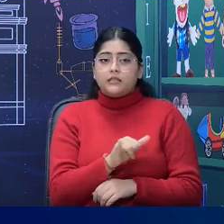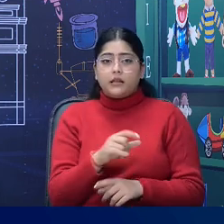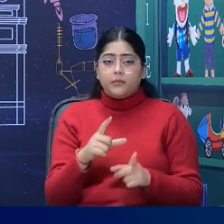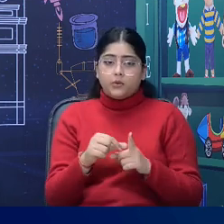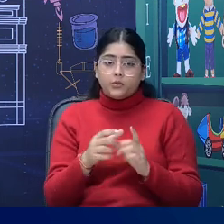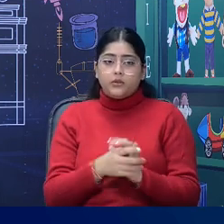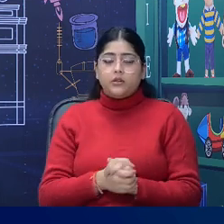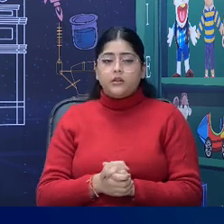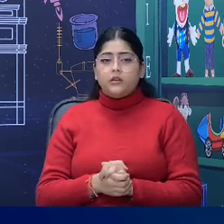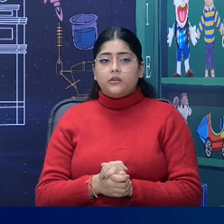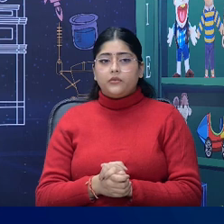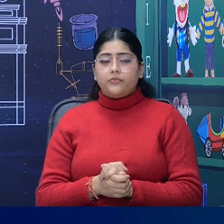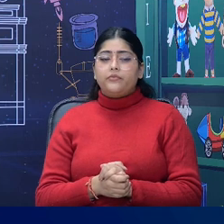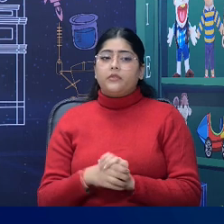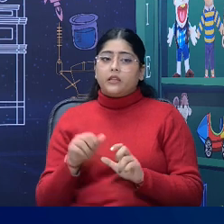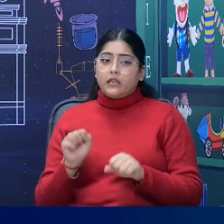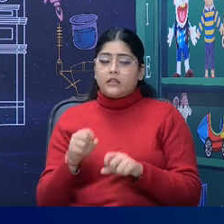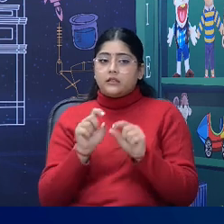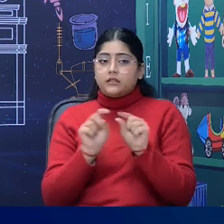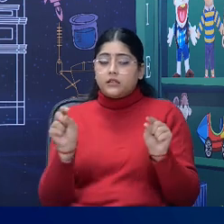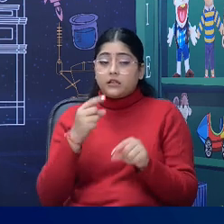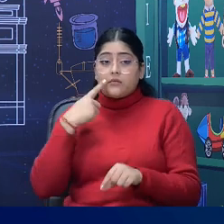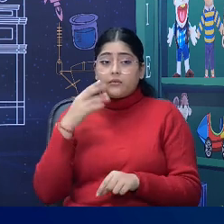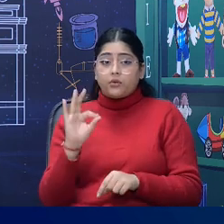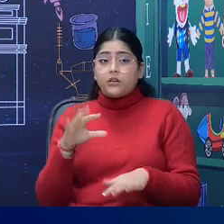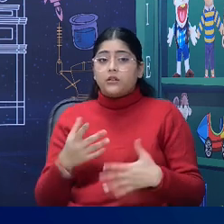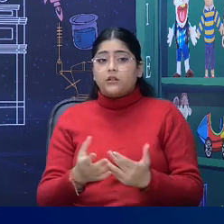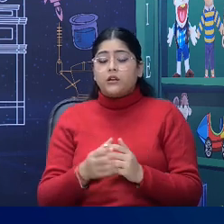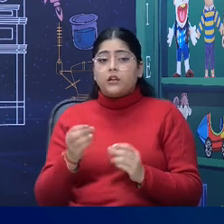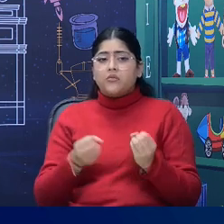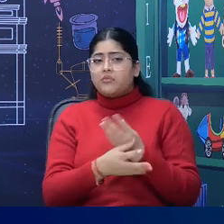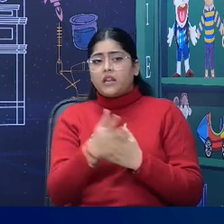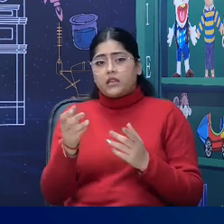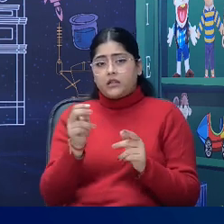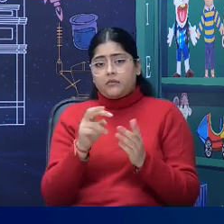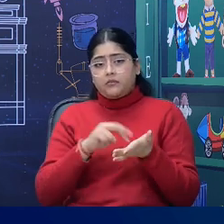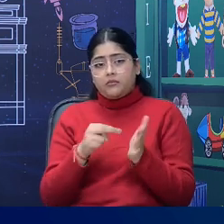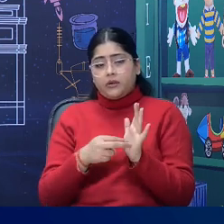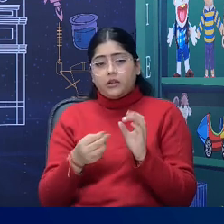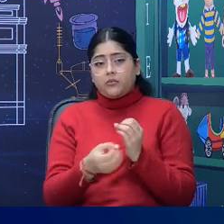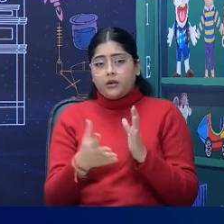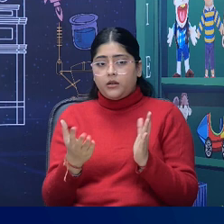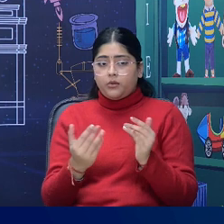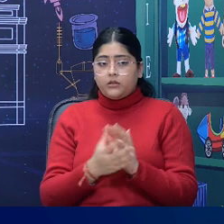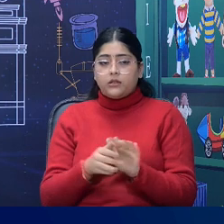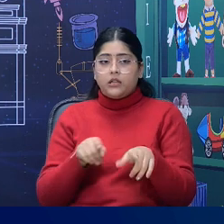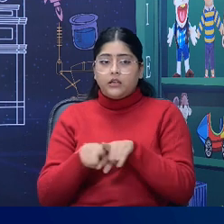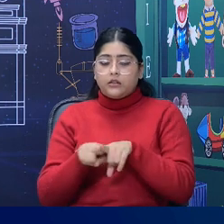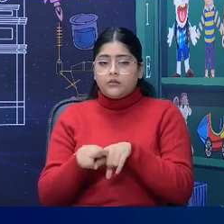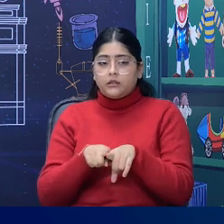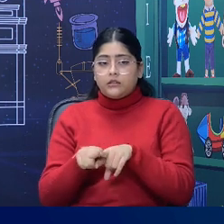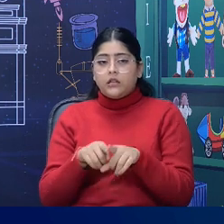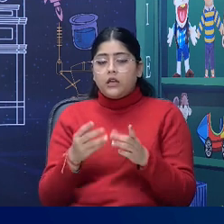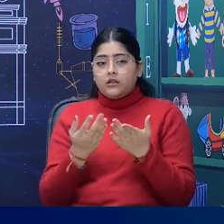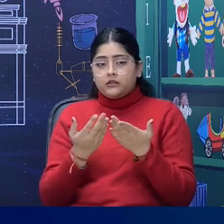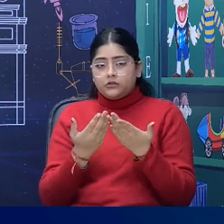ठीक कहा और व्यंग में एक और विशेषता होती है कि उसके कई सारे अर्थ होते हैं जैसे अब मैं अपने छात्रों को बताना चाहूंगा और अध्यापकों को भी